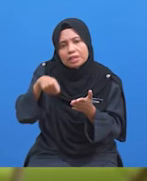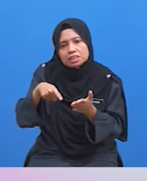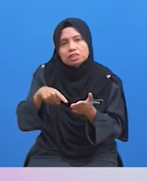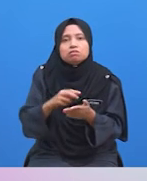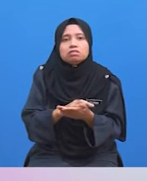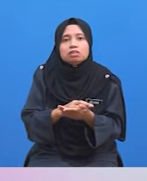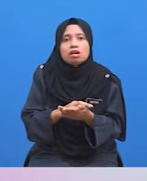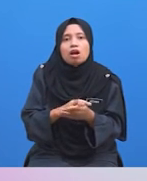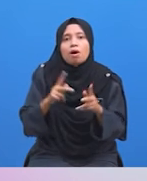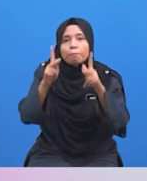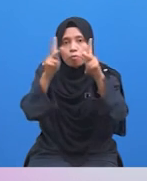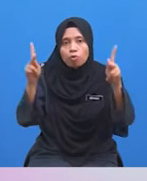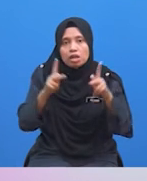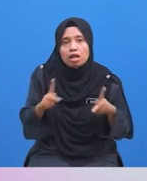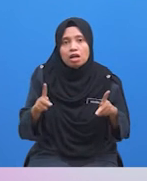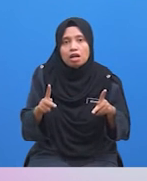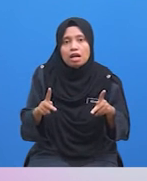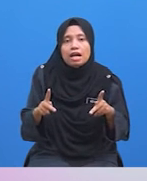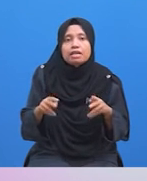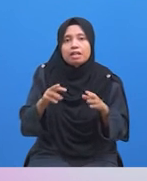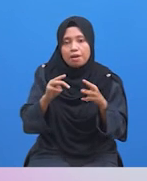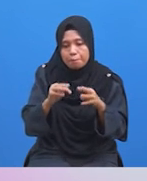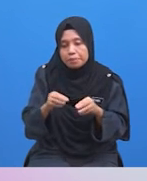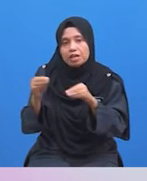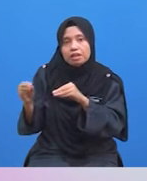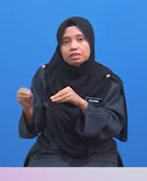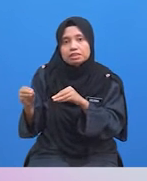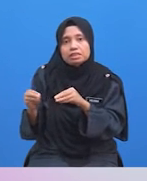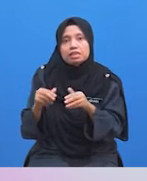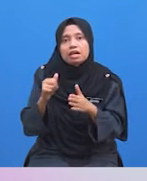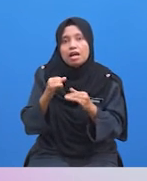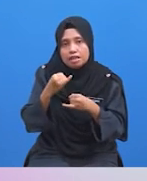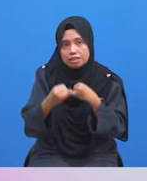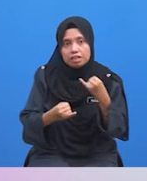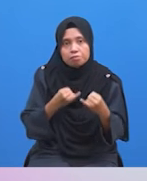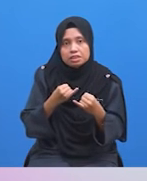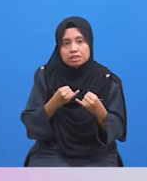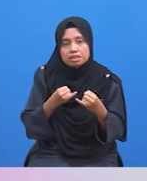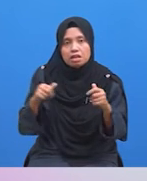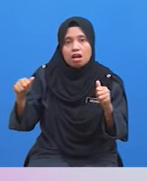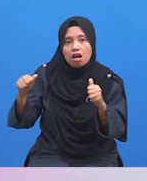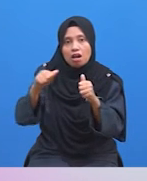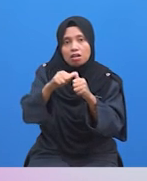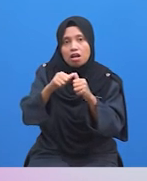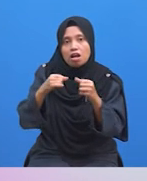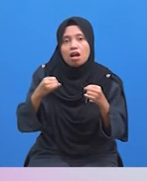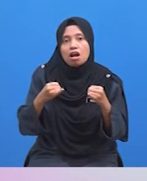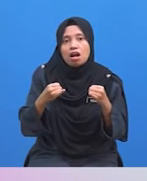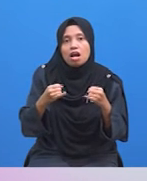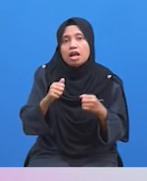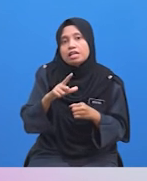pula pola aliran migrasi antarabangsa Hai utama arah aliran yang terdiri daripada